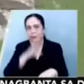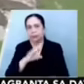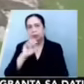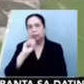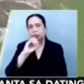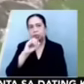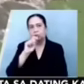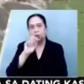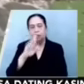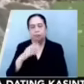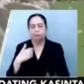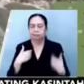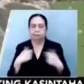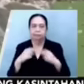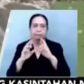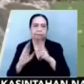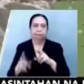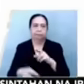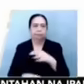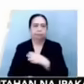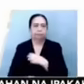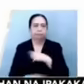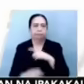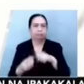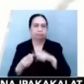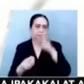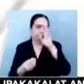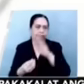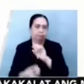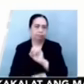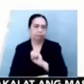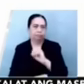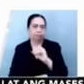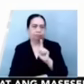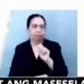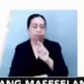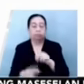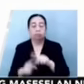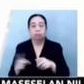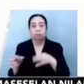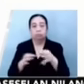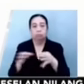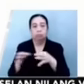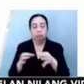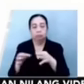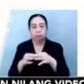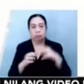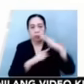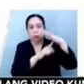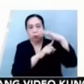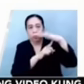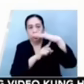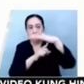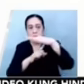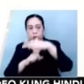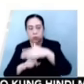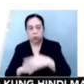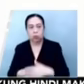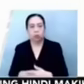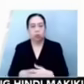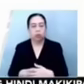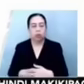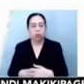ang PNP kaugnay ng nasirang solar panel. Pero paliwanag nito sa pagpapalipad ng chopper. Part ito ng